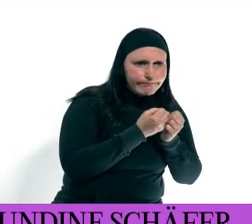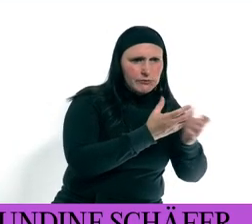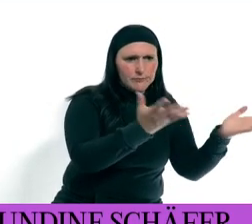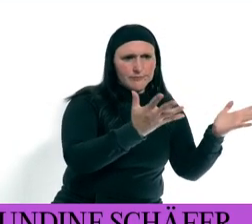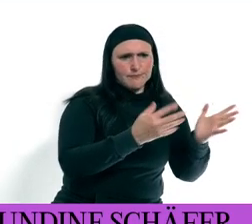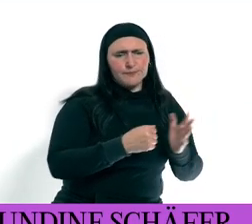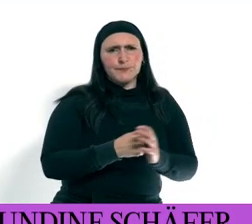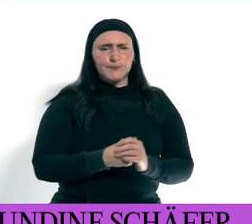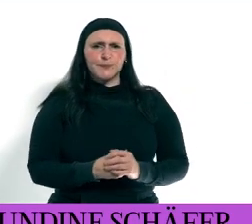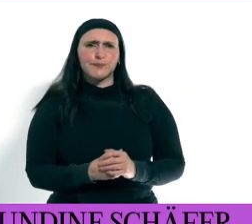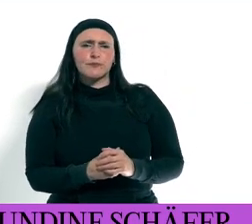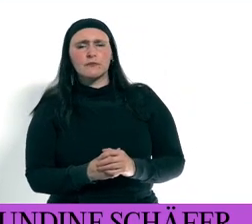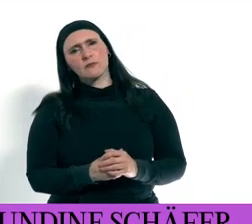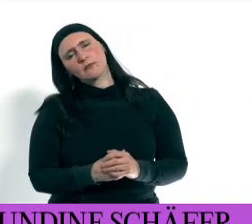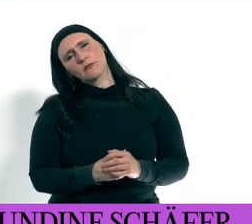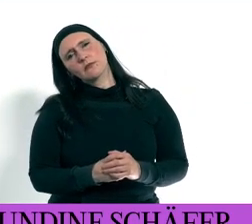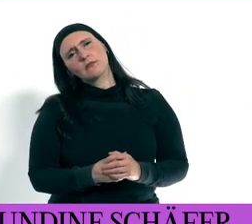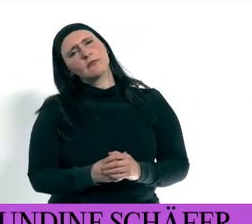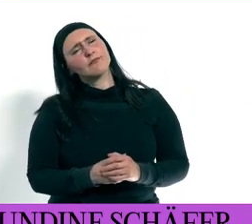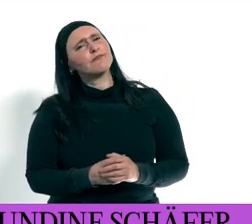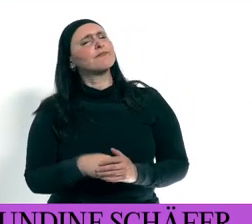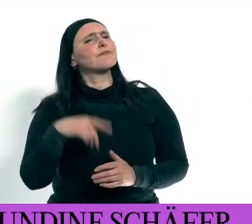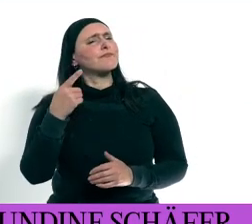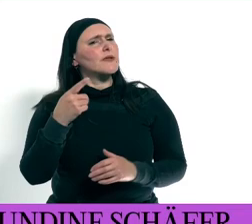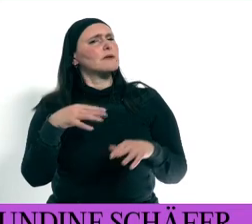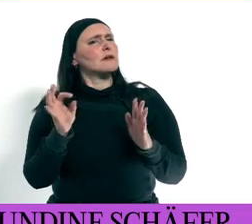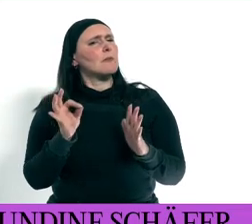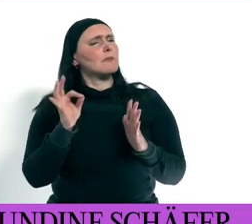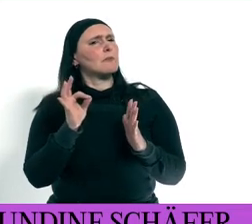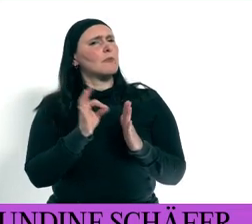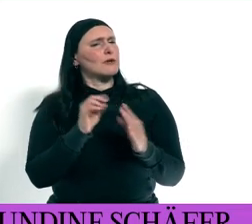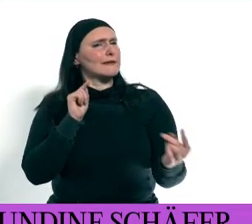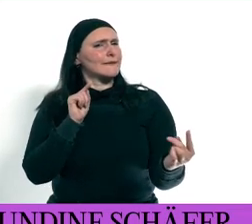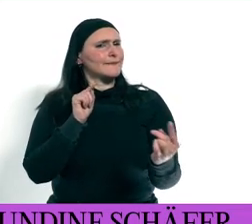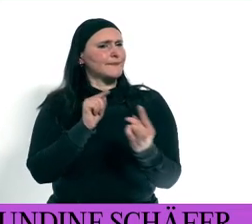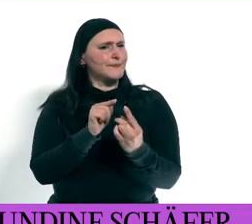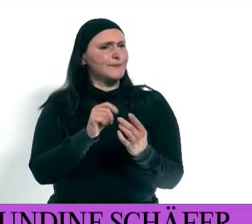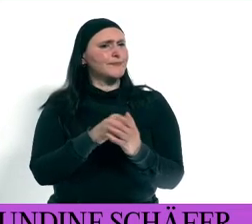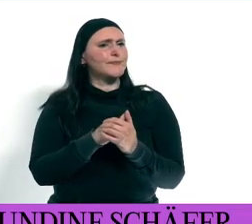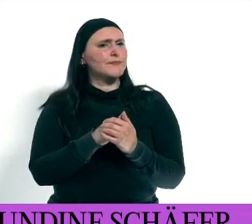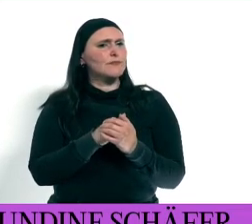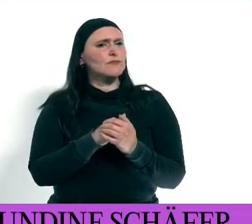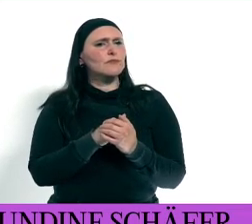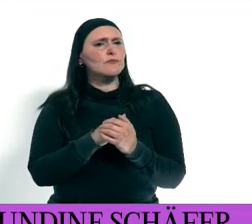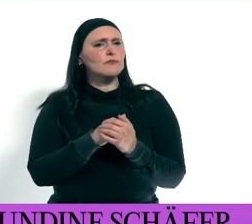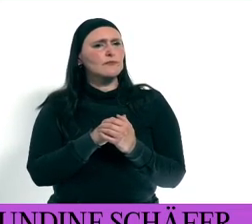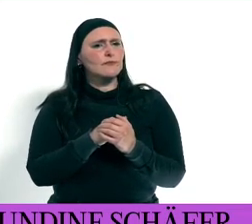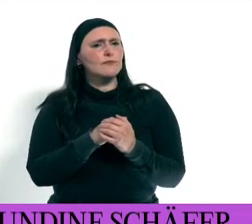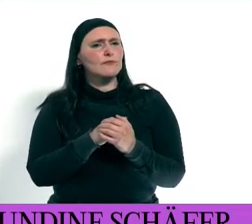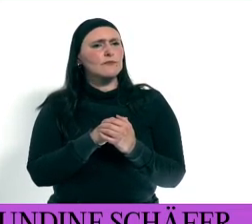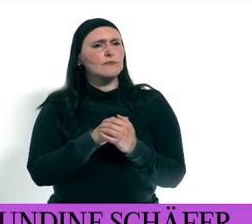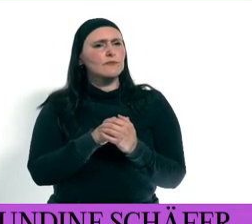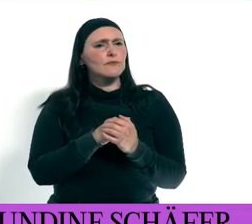Das ist interessant, insofern, als ihr ja jetzt, anders als vor 20 Jahren,